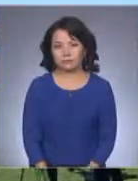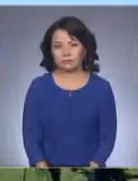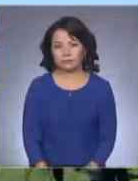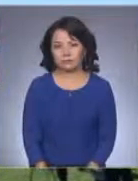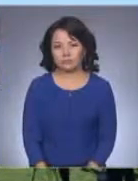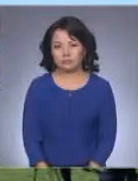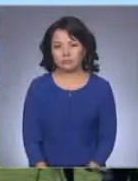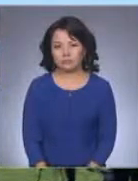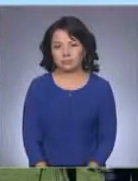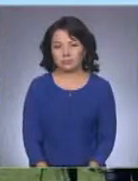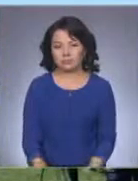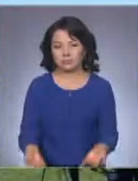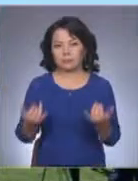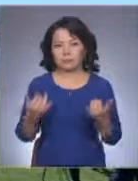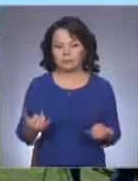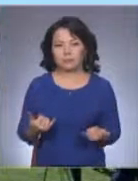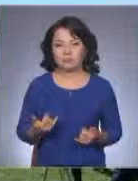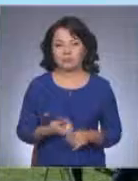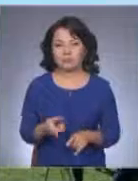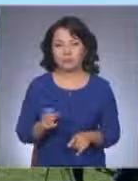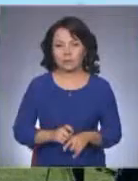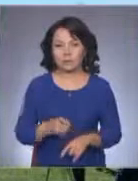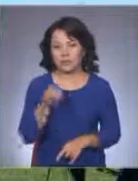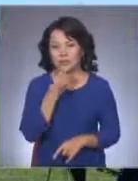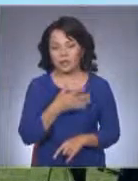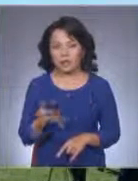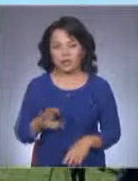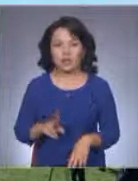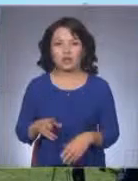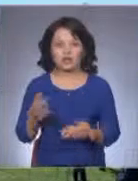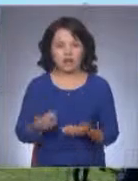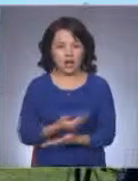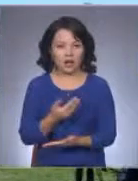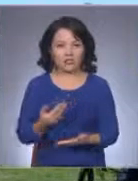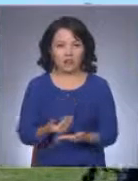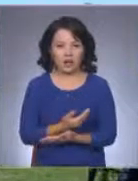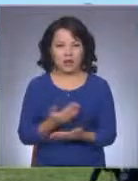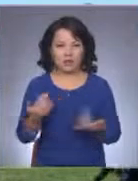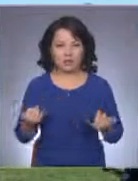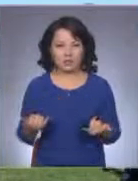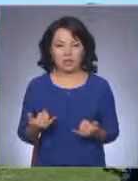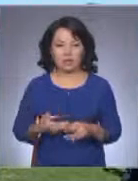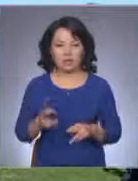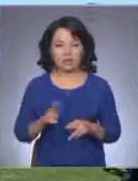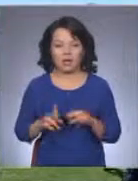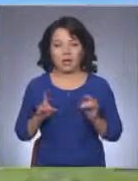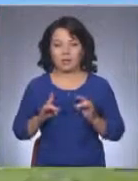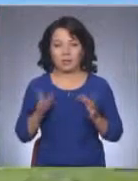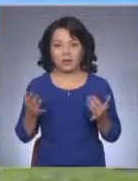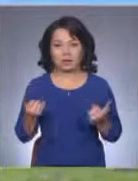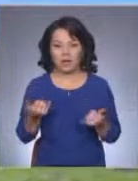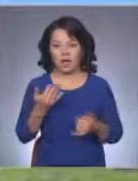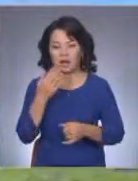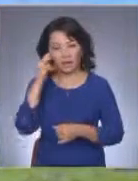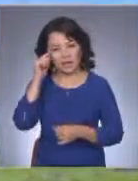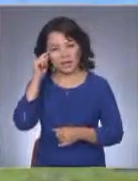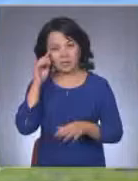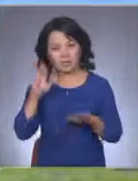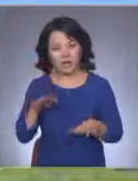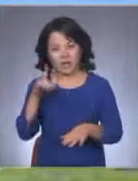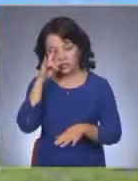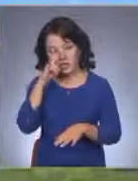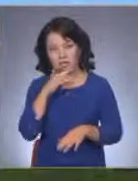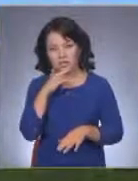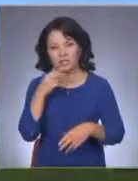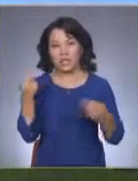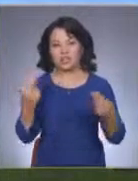Баршаларыңызды бүгінгі өте жақсы жаңалық мереке Қырғыз-Қазақ арасындағы шекаралық кеденнің барлығын алып тастауменен